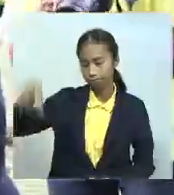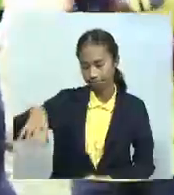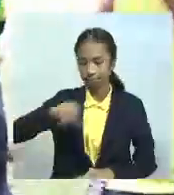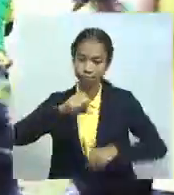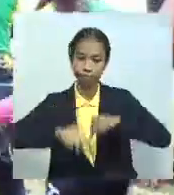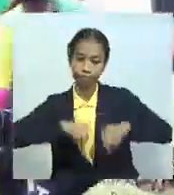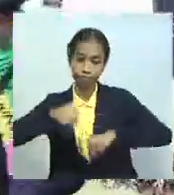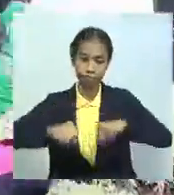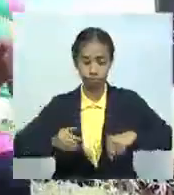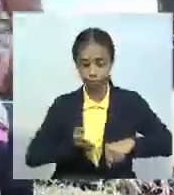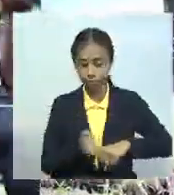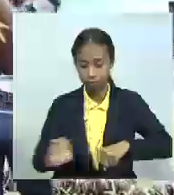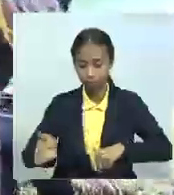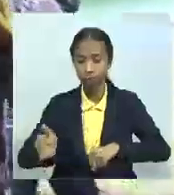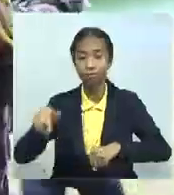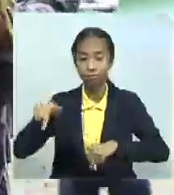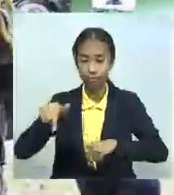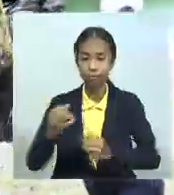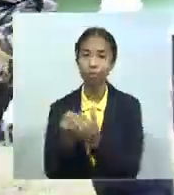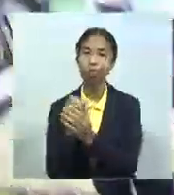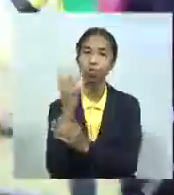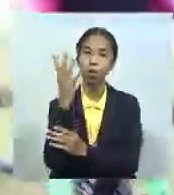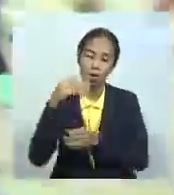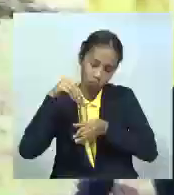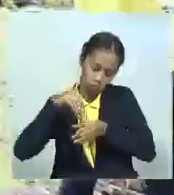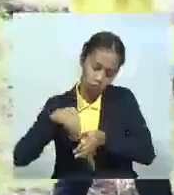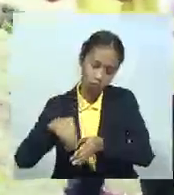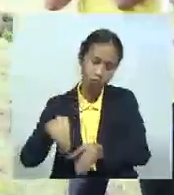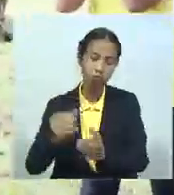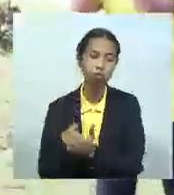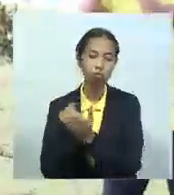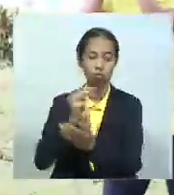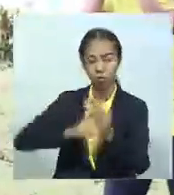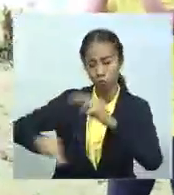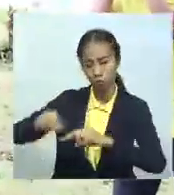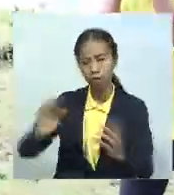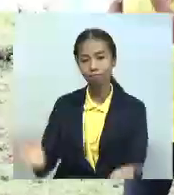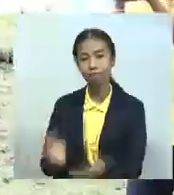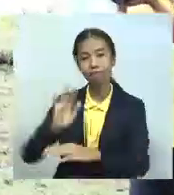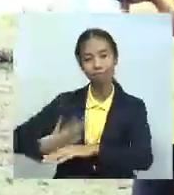เพื่อร่วมกันปลูกต้นไม้เพิ่มพื้นที่ป่าและรักษาสิ่งแวดล้อมค่ะ